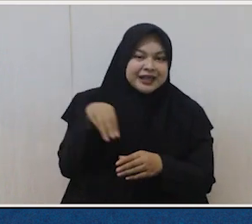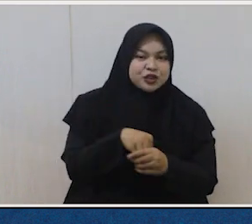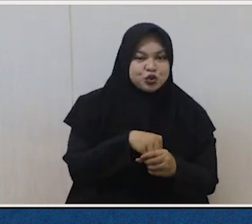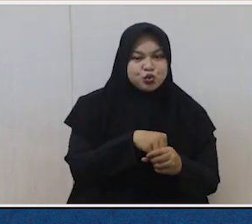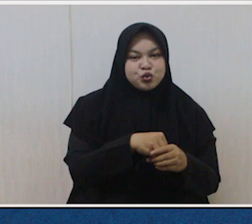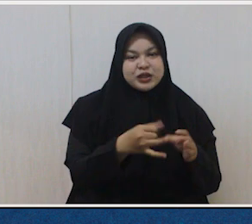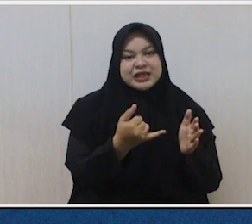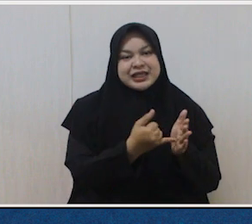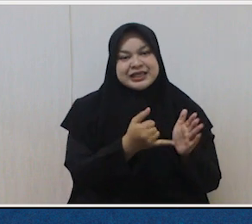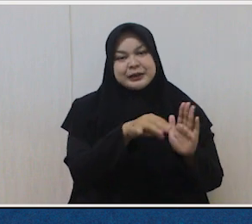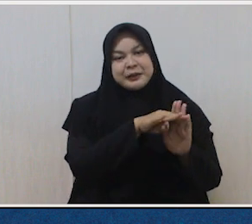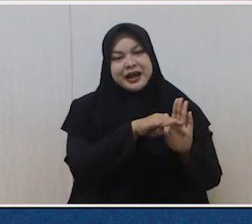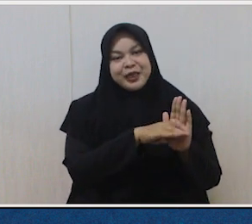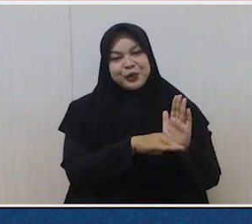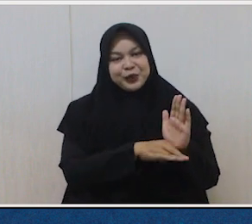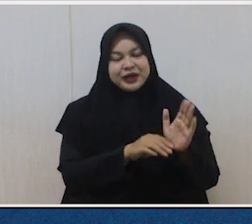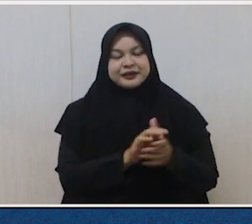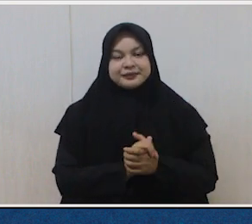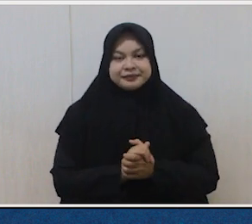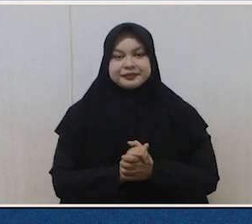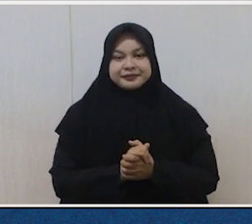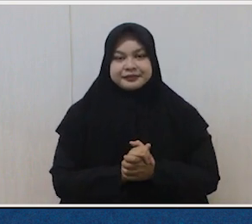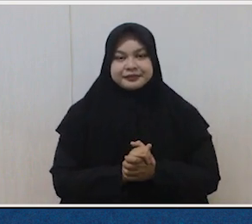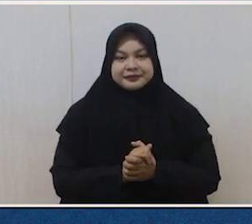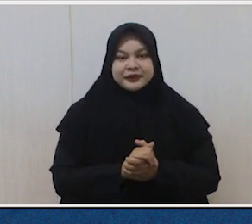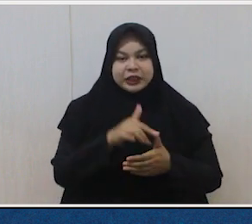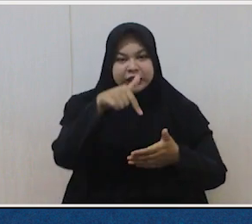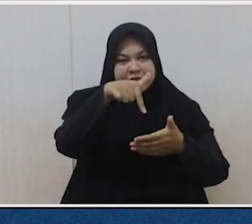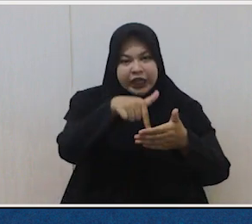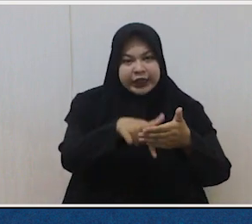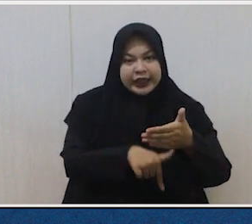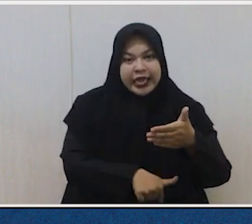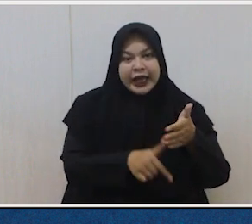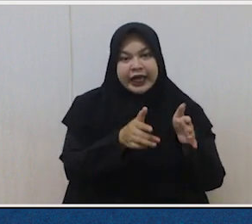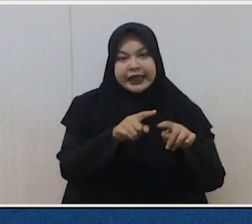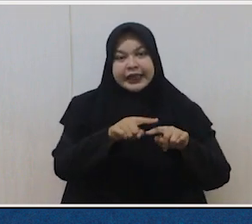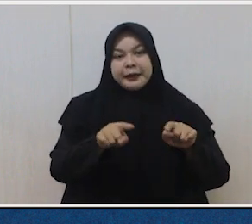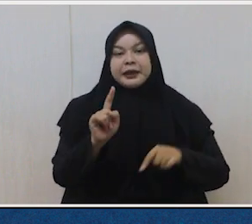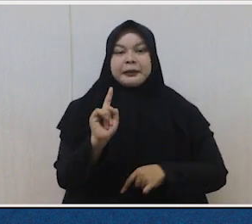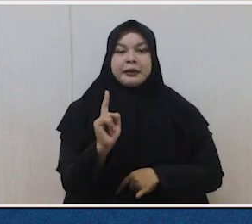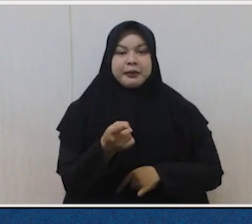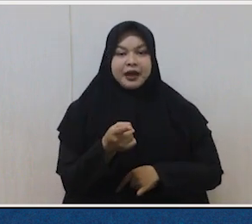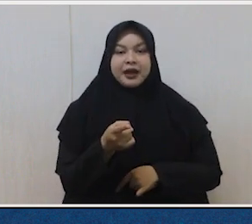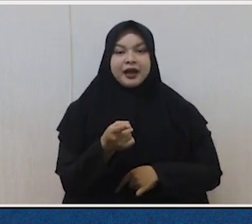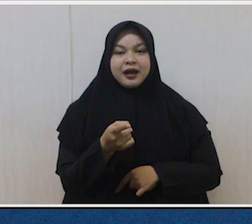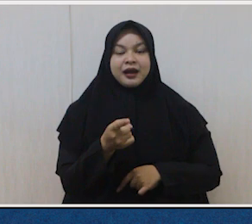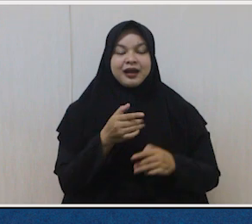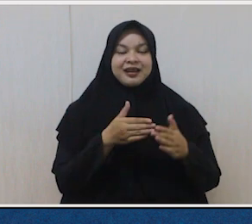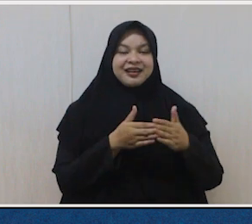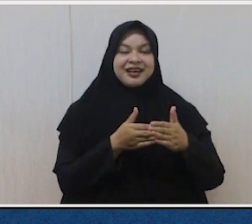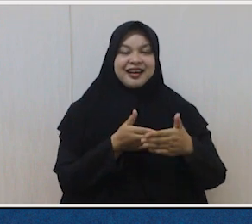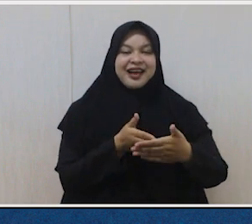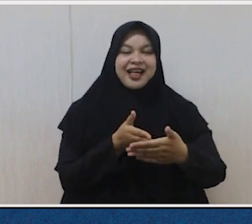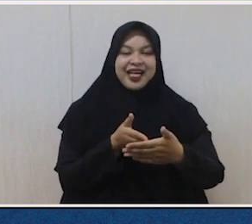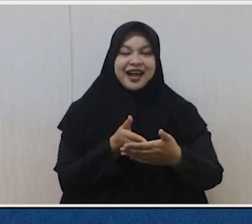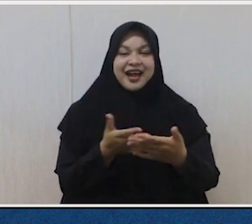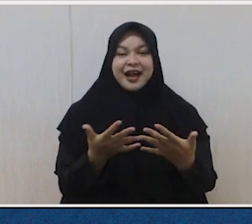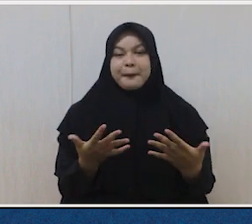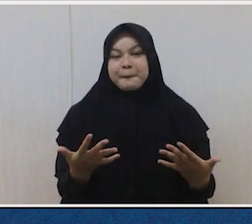sebuah batang tubuh peraturan itu jadi didetailkan seper itu nah tapi memang kendalanya